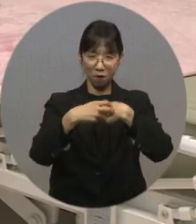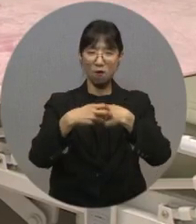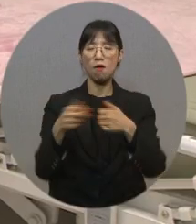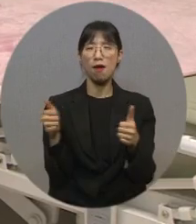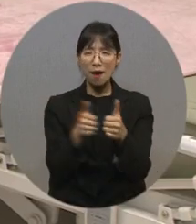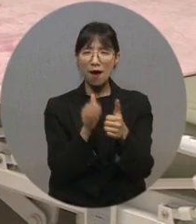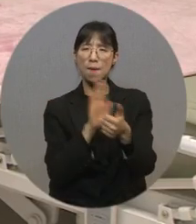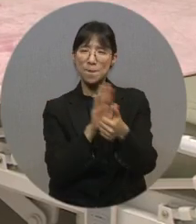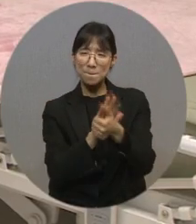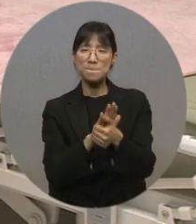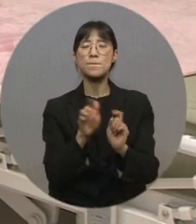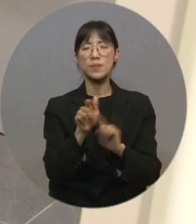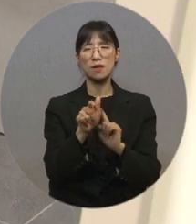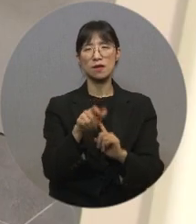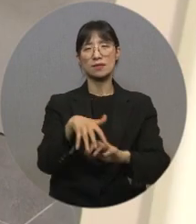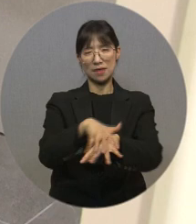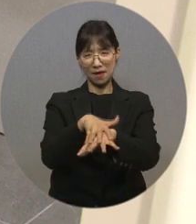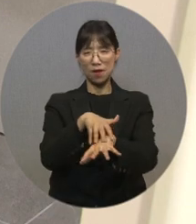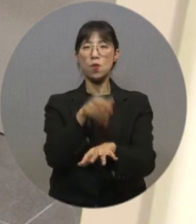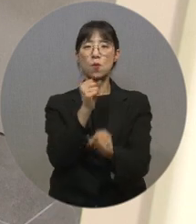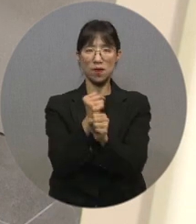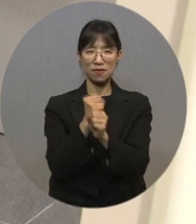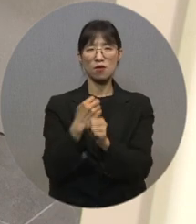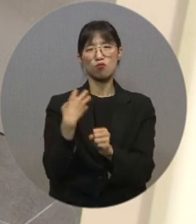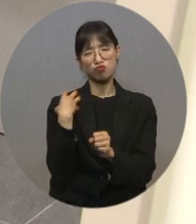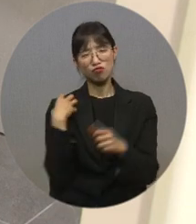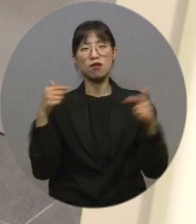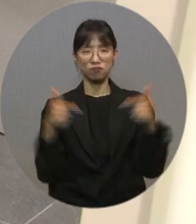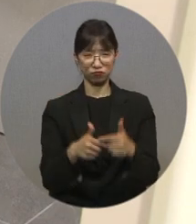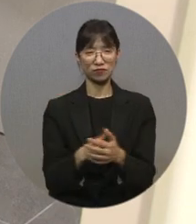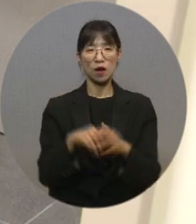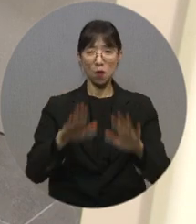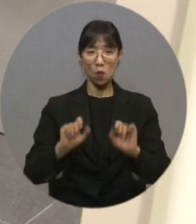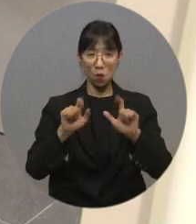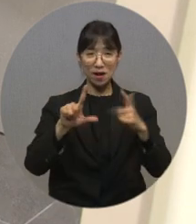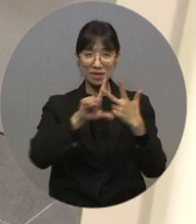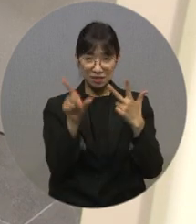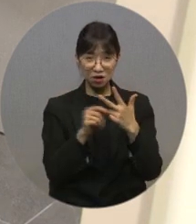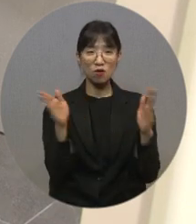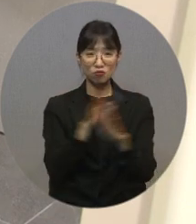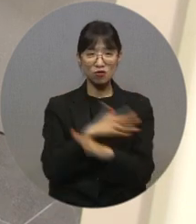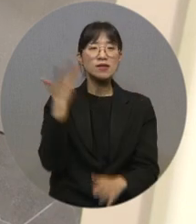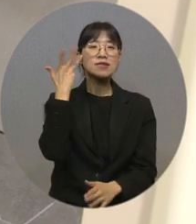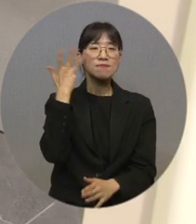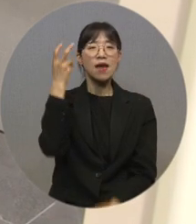제도화해 이용자의 부담을 줄이는 한편 올해 7월부터는 치매관리